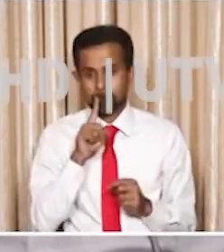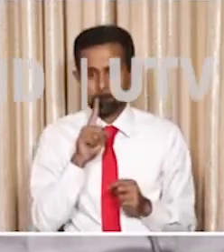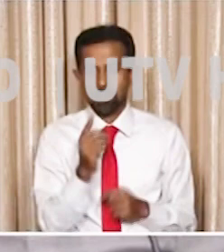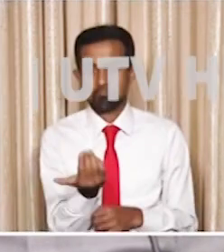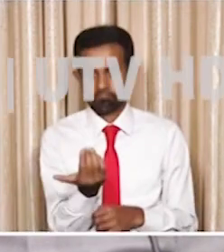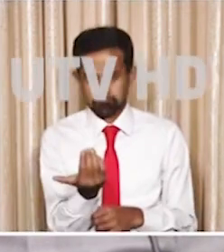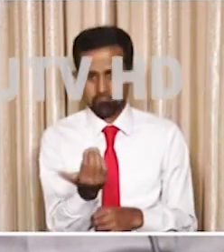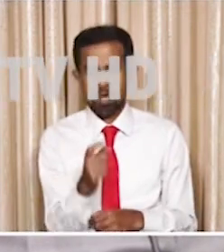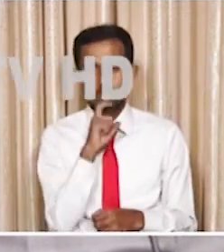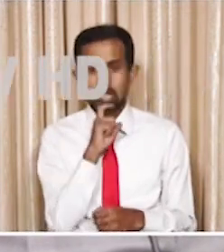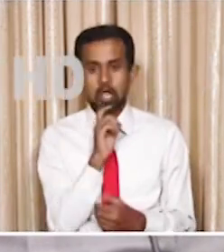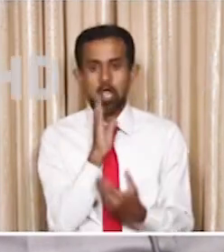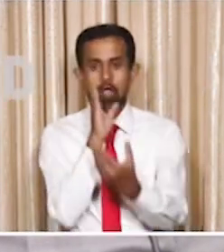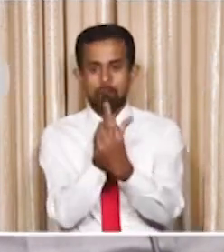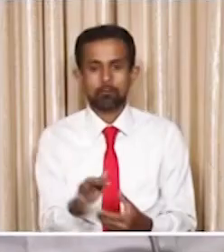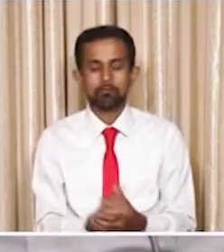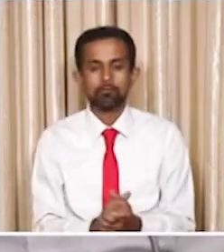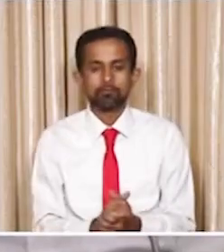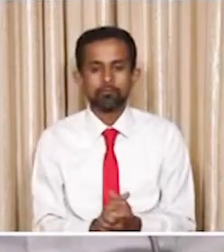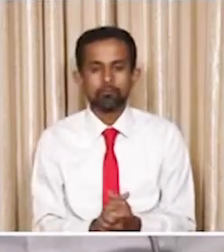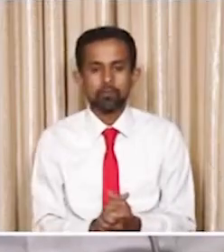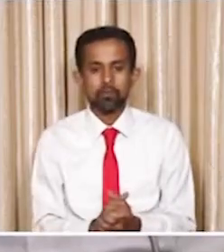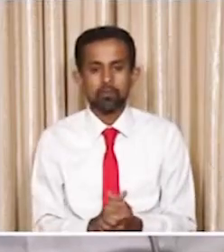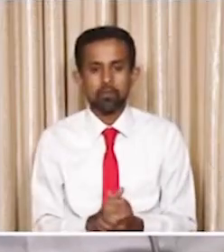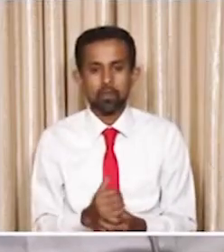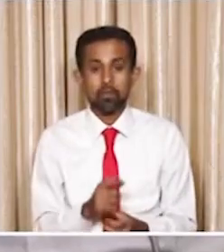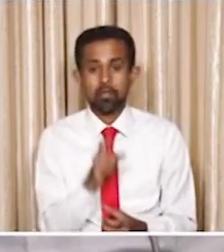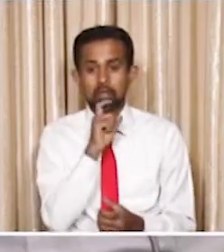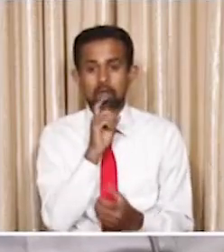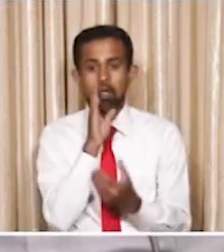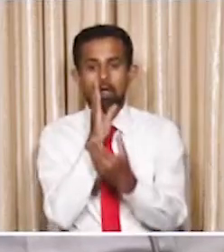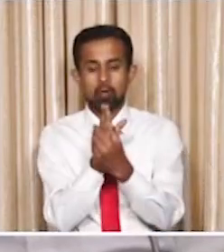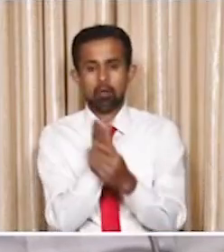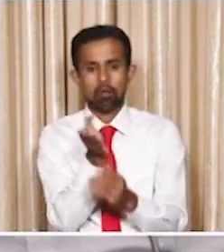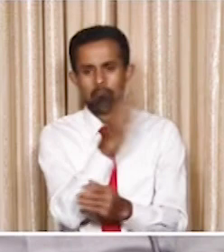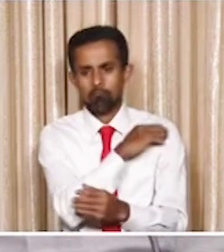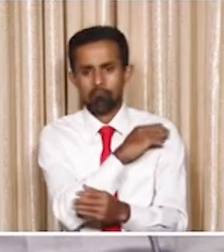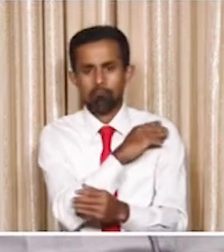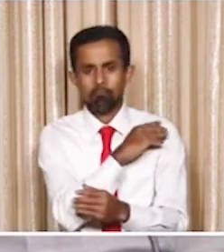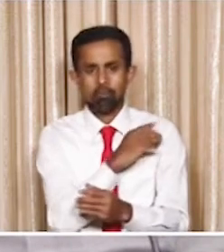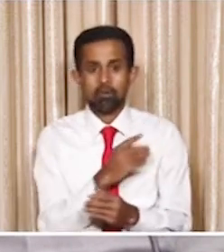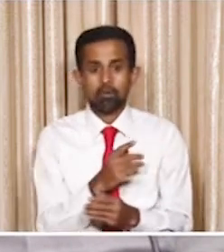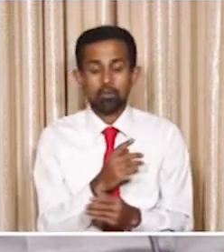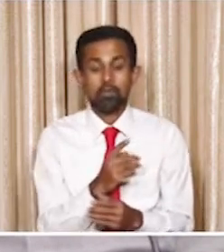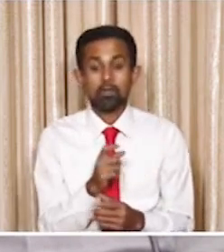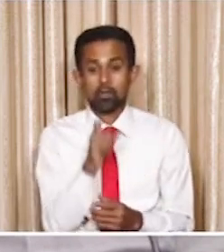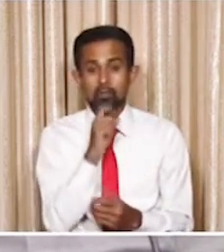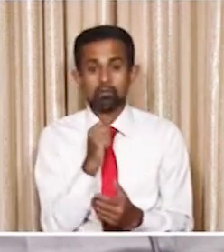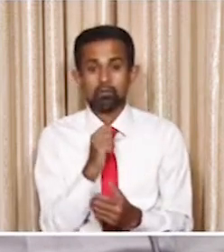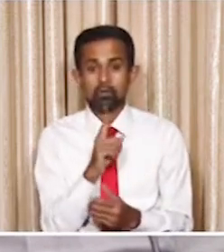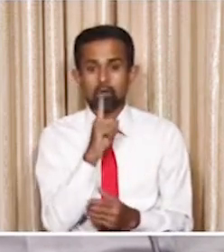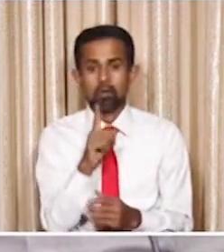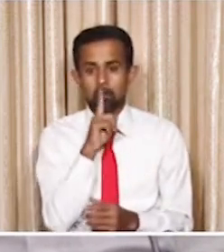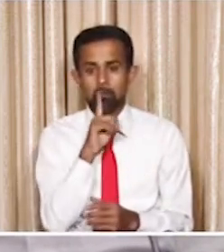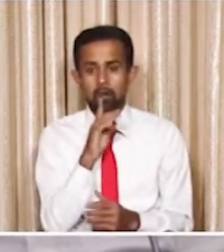වන් දීලා නඩුවක් දැන්ට අපි එන්තරවාසියක් යවලා තියෙනවා අපි මේක අපි එන්තරවාසියක් සාමාන්‍යයෙන් අවෙනද කරන්නේ ගොඩක් අය කරන්නේ එන්තරවාසියක් කරලා නිකන්